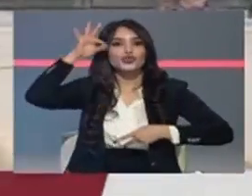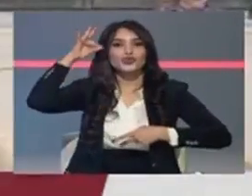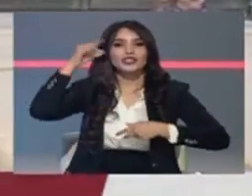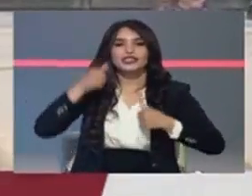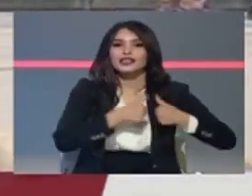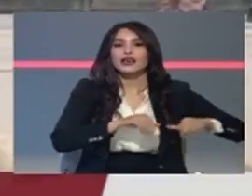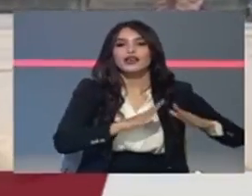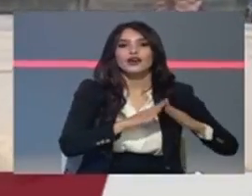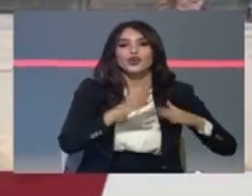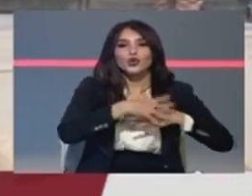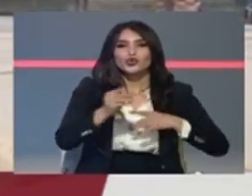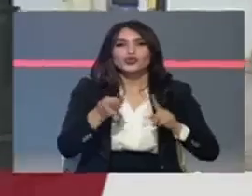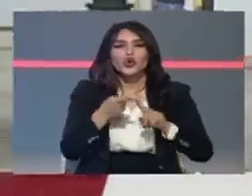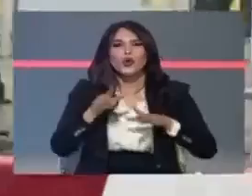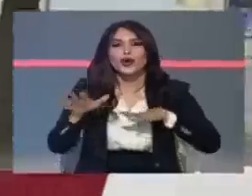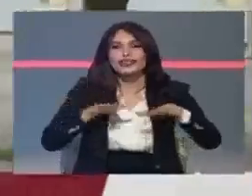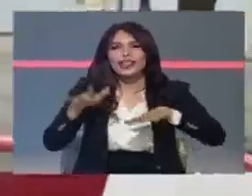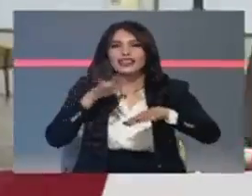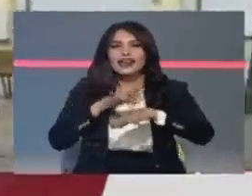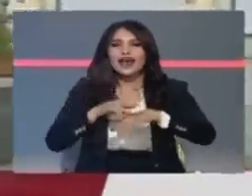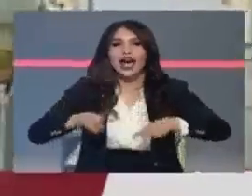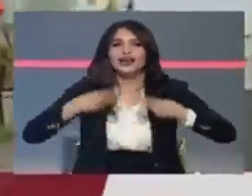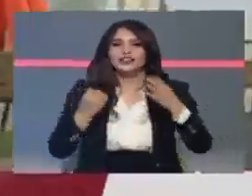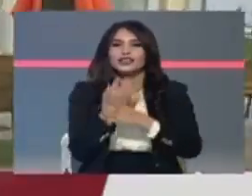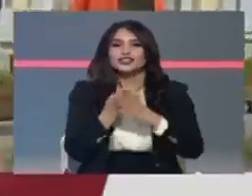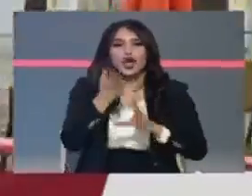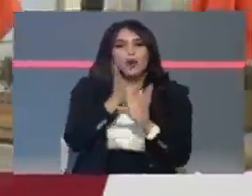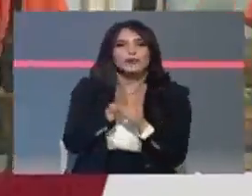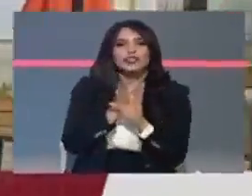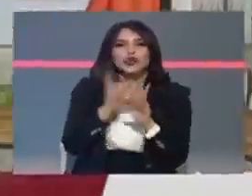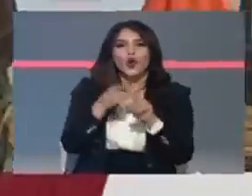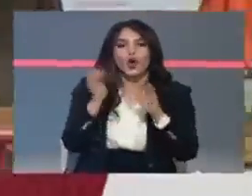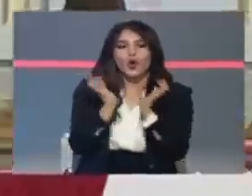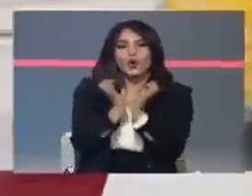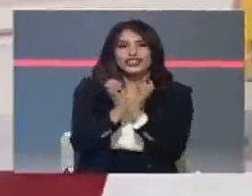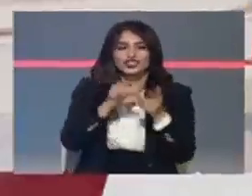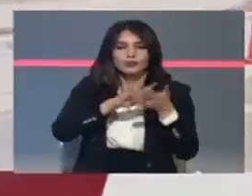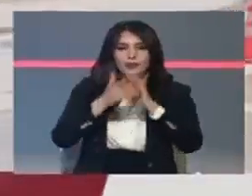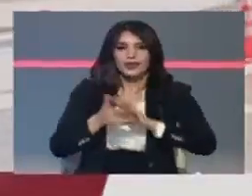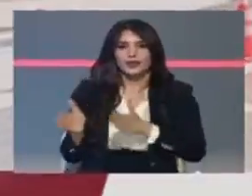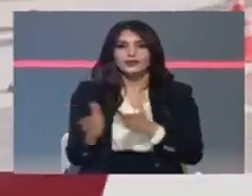الصحي وأي تأثير لنمط الحياة الجديد على الجانب النفسي والاجتماعي؟